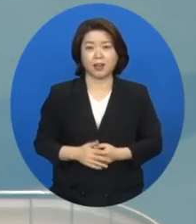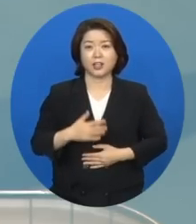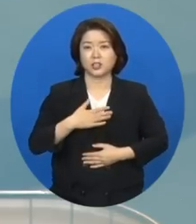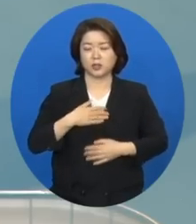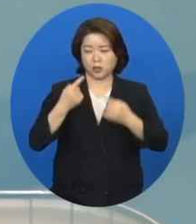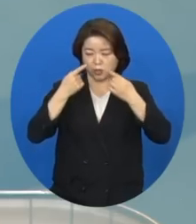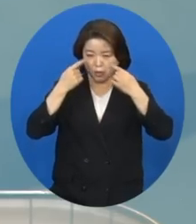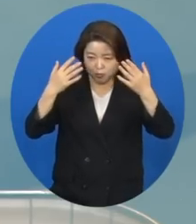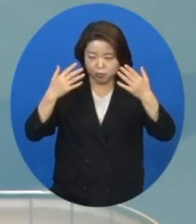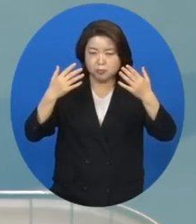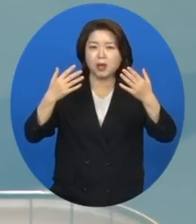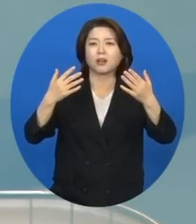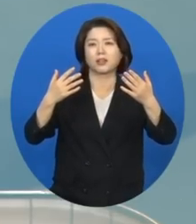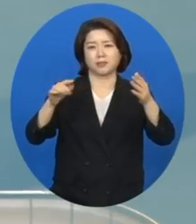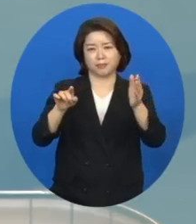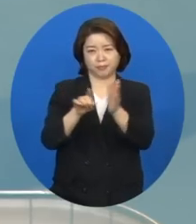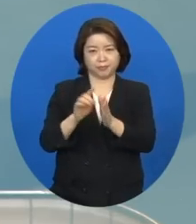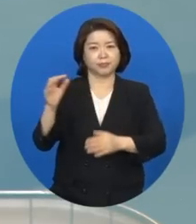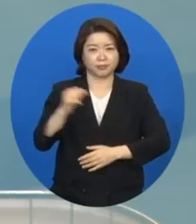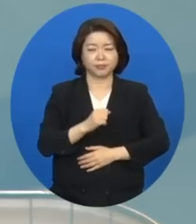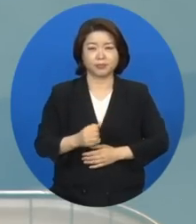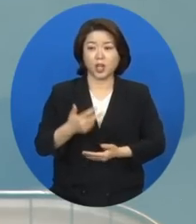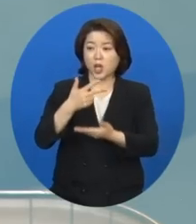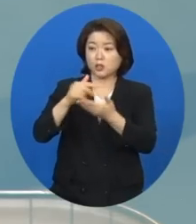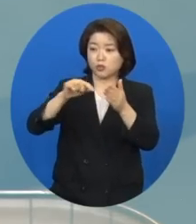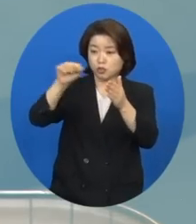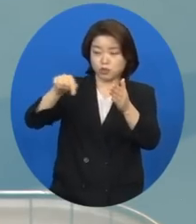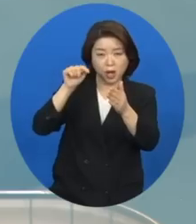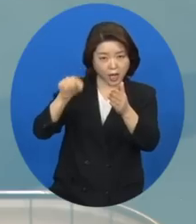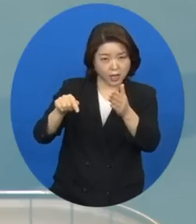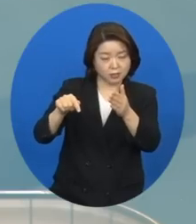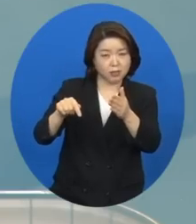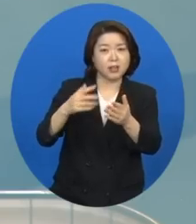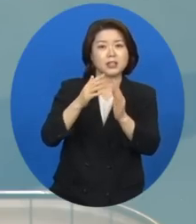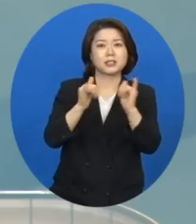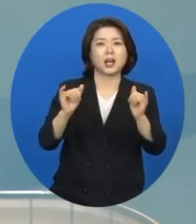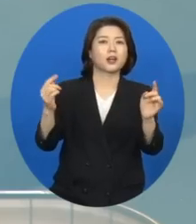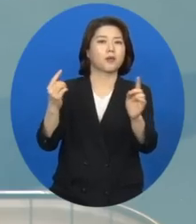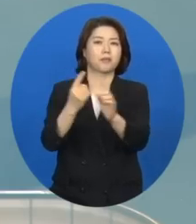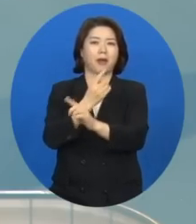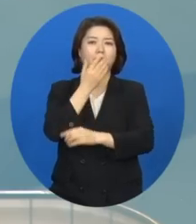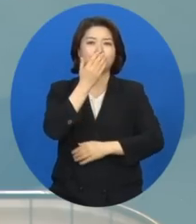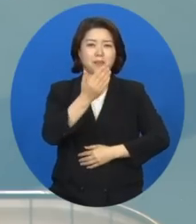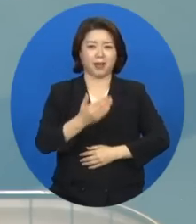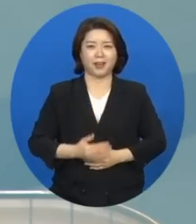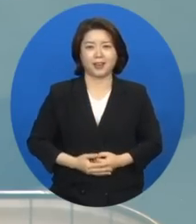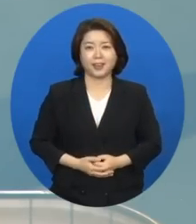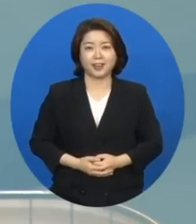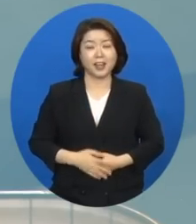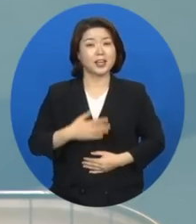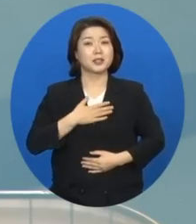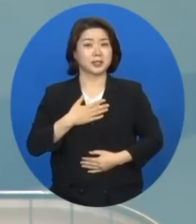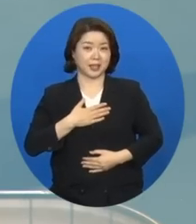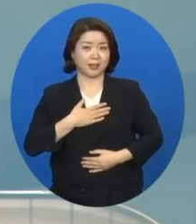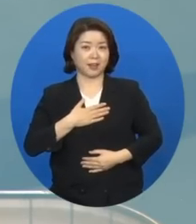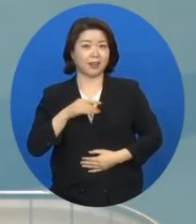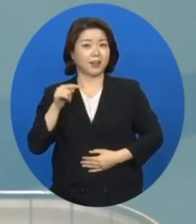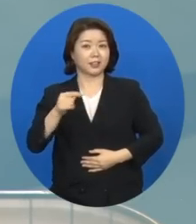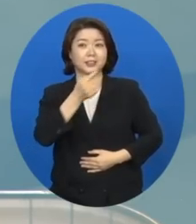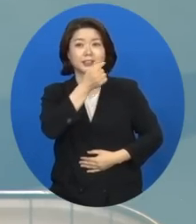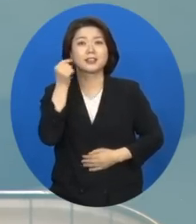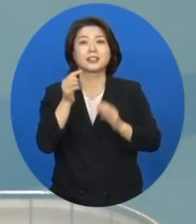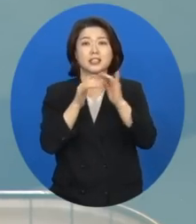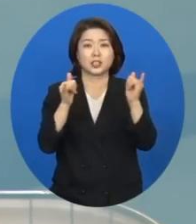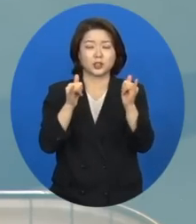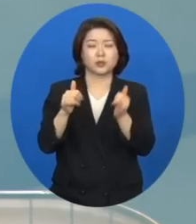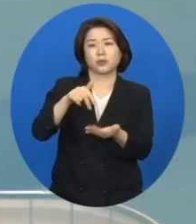분명히 확신하게 되었습니다. 주 안에 사람은 바뀐다는 겁니다. 제가 그 증인으로